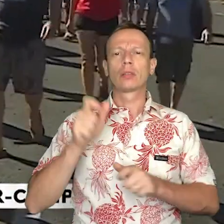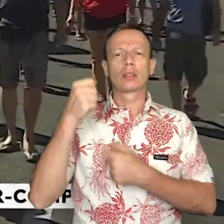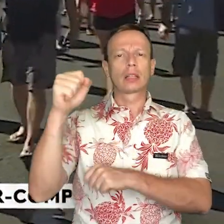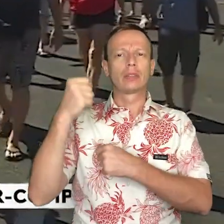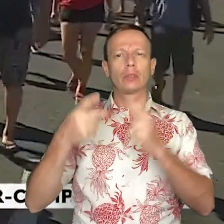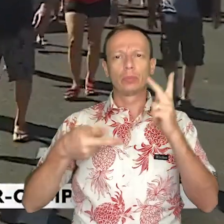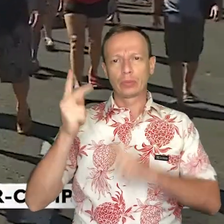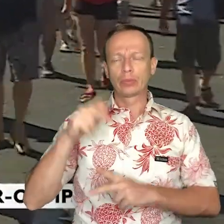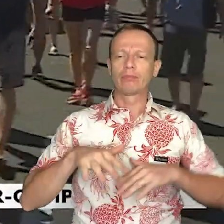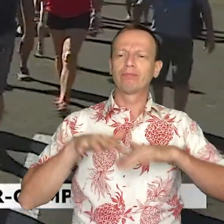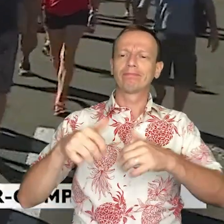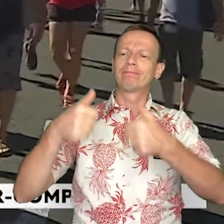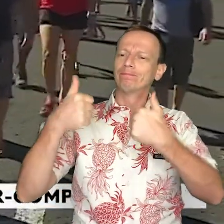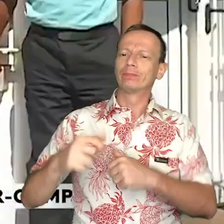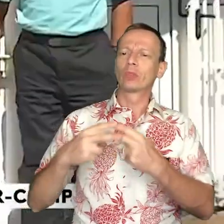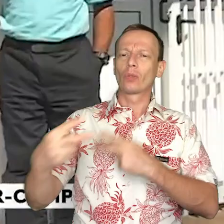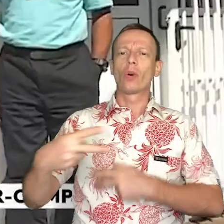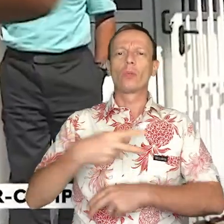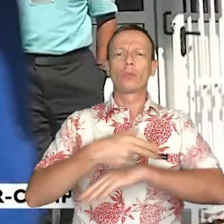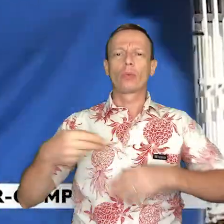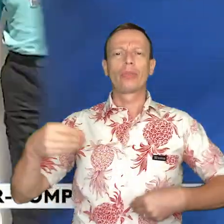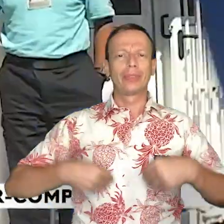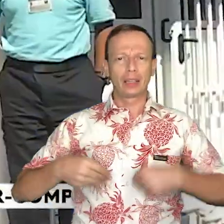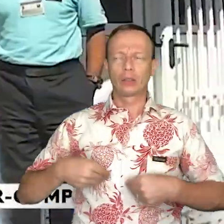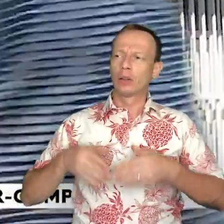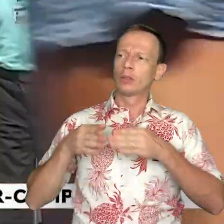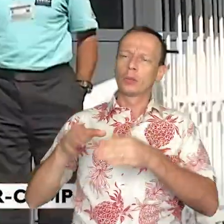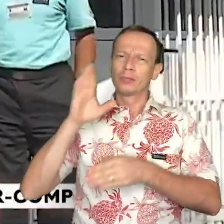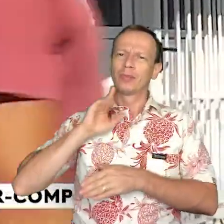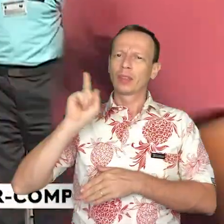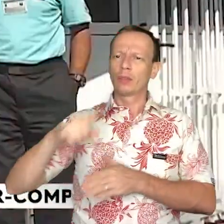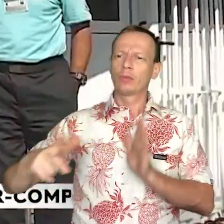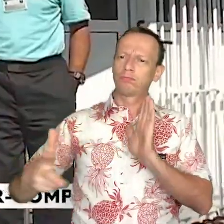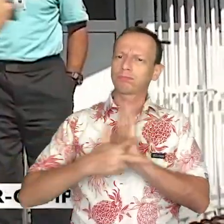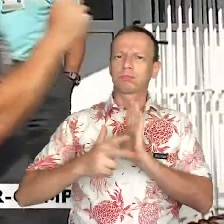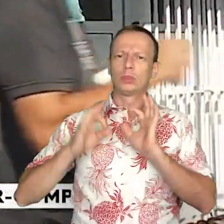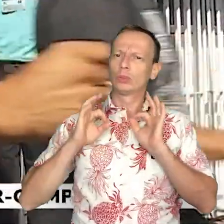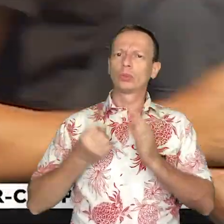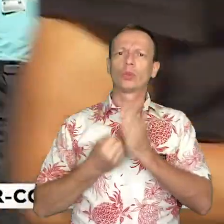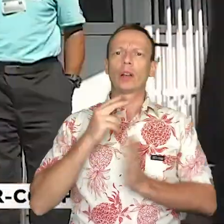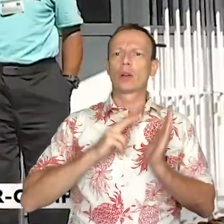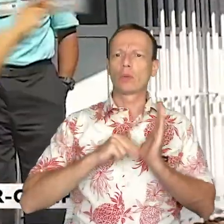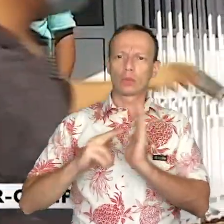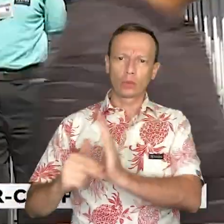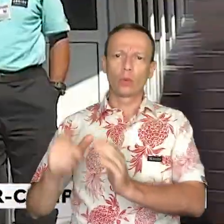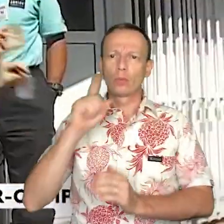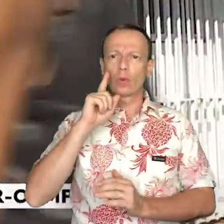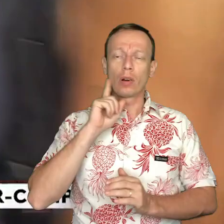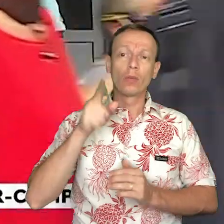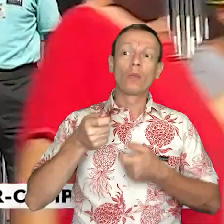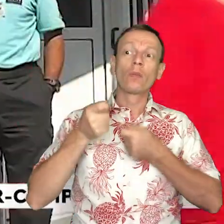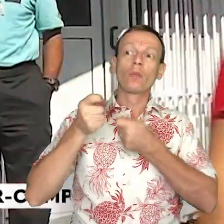de grévistes campent devant le bureau du directeur pour lui demander de valider et faire appliquer la nouvelle convention collective